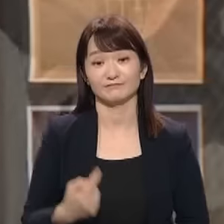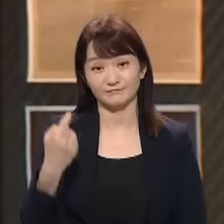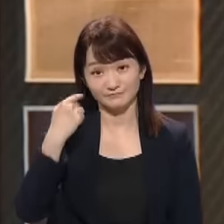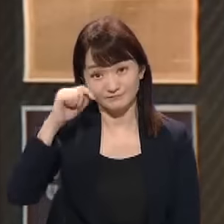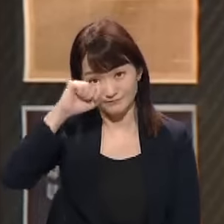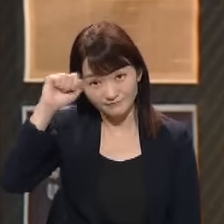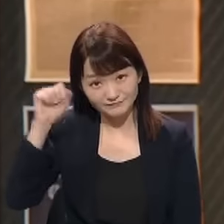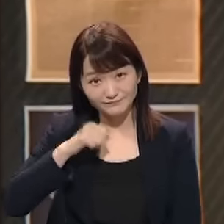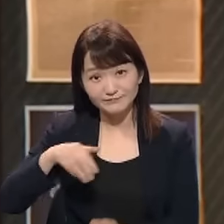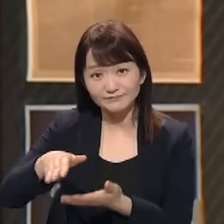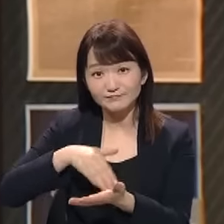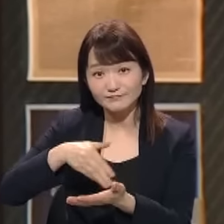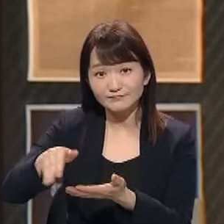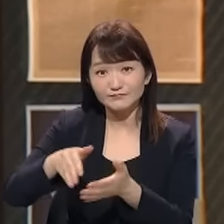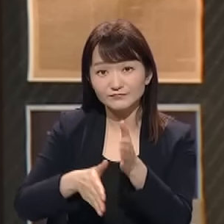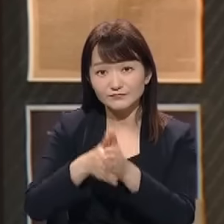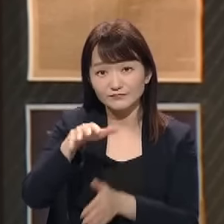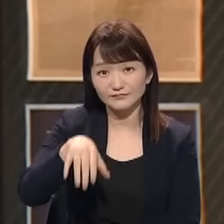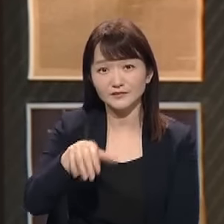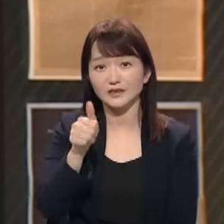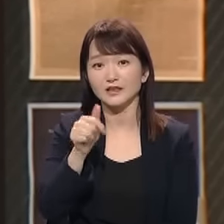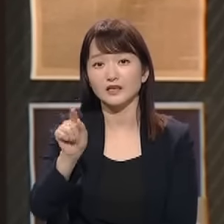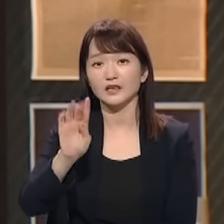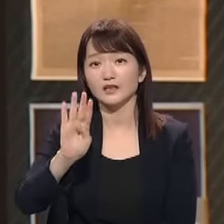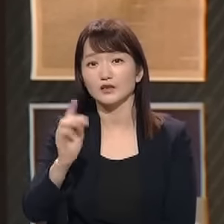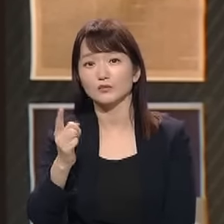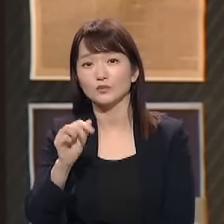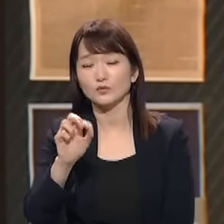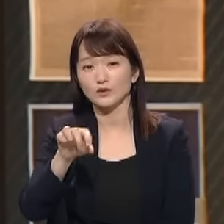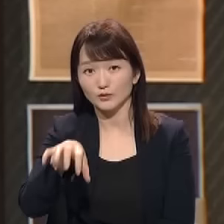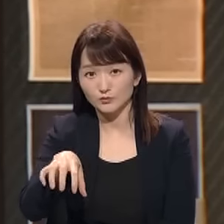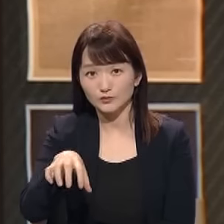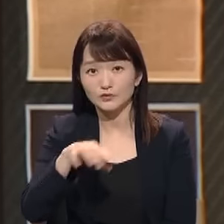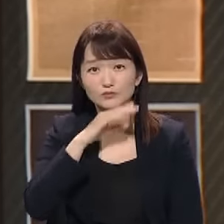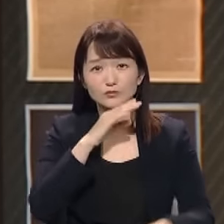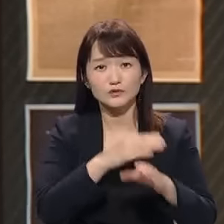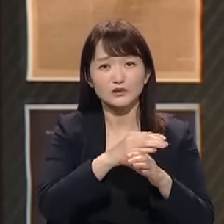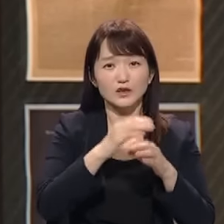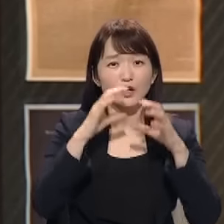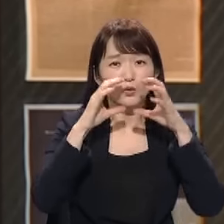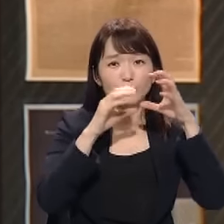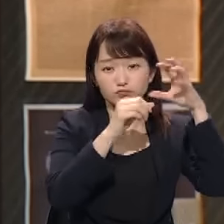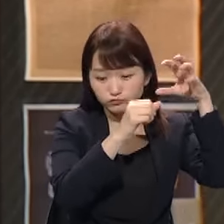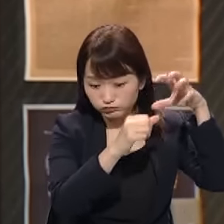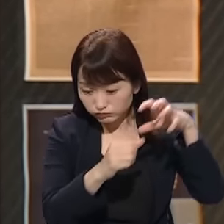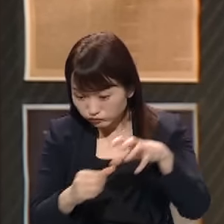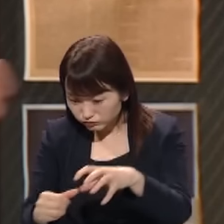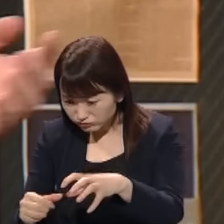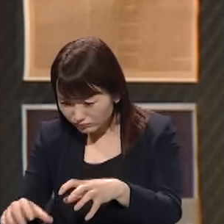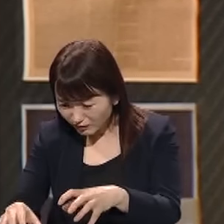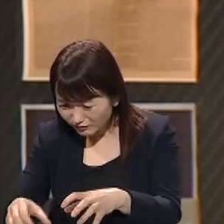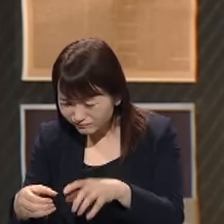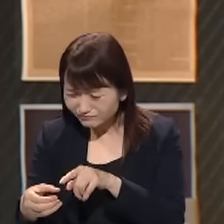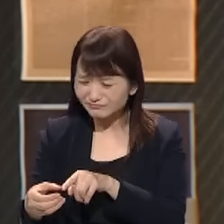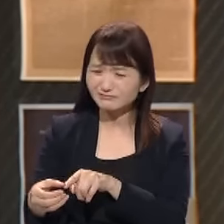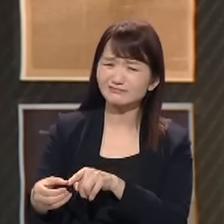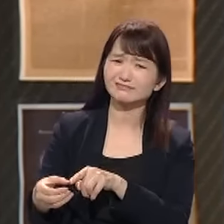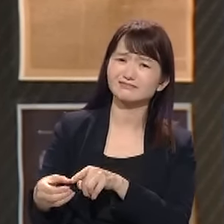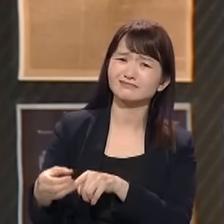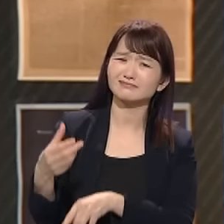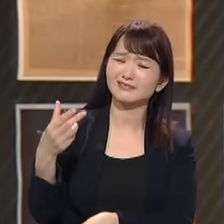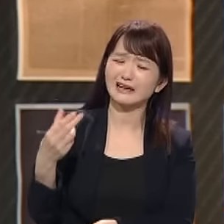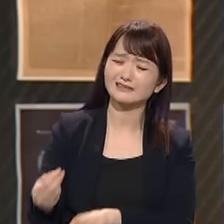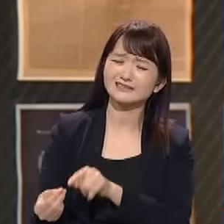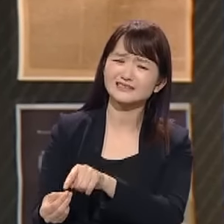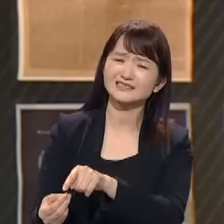어제 새벽 동두천시 하봉암동에도 북한 풍선 떨어졌어요. 뭐지 하고 이렇게 만졌는데 대변